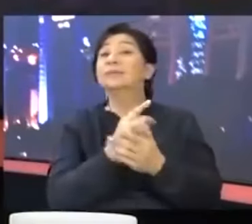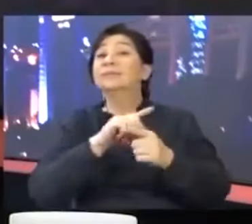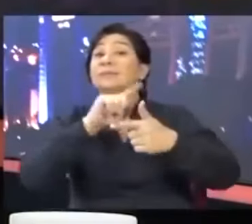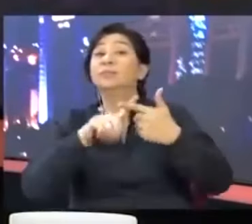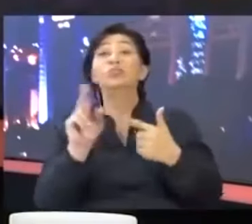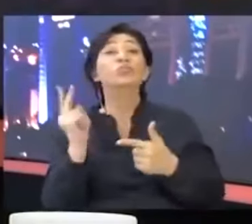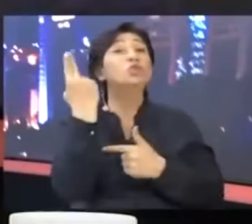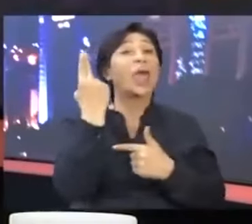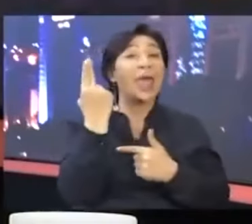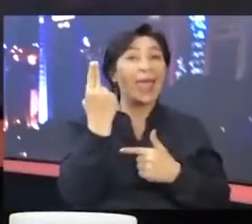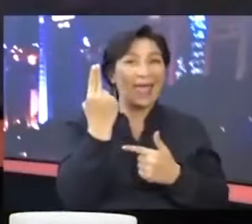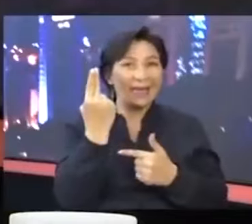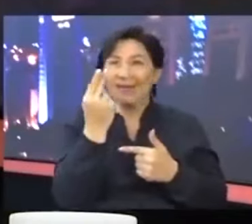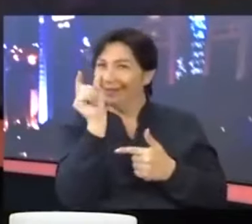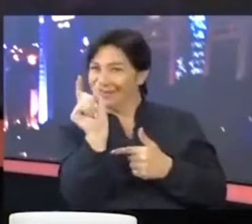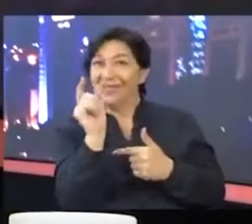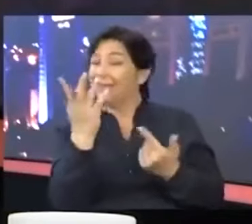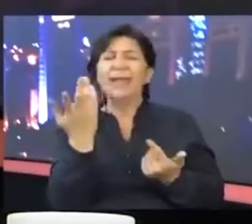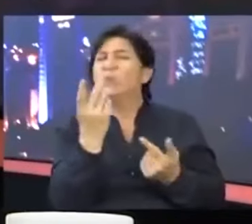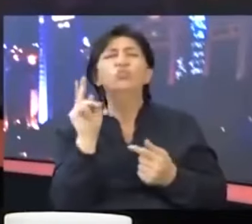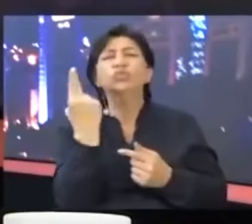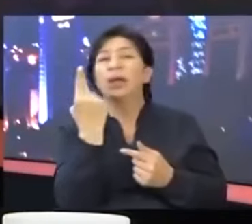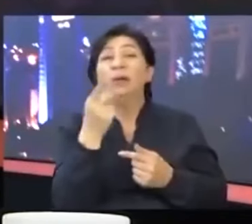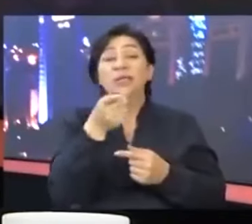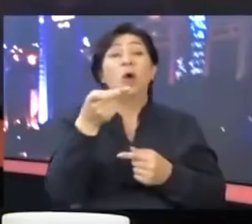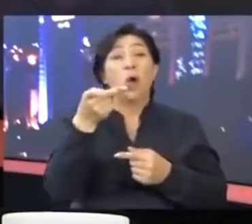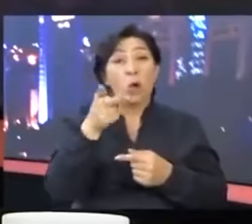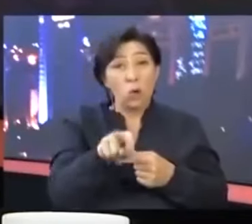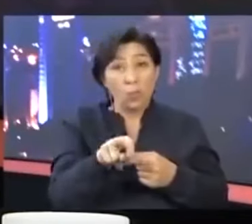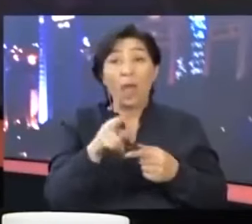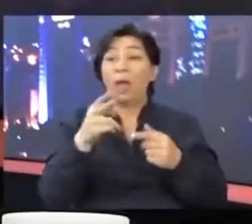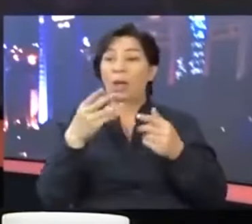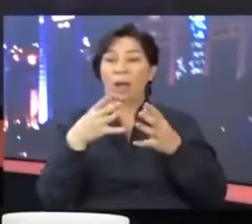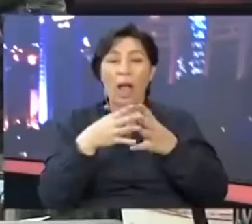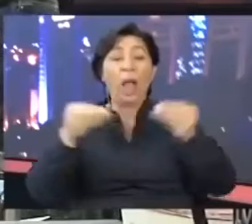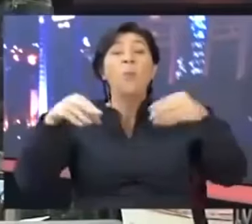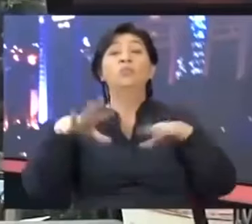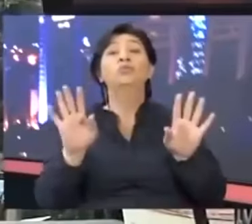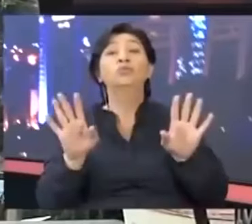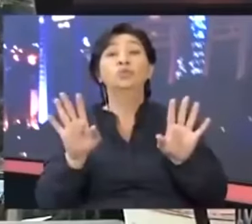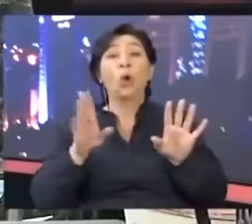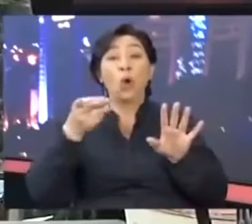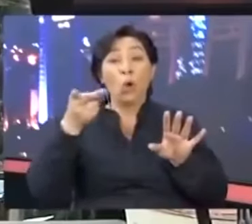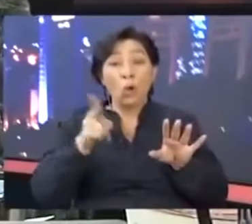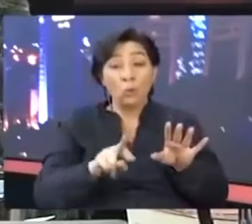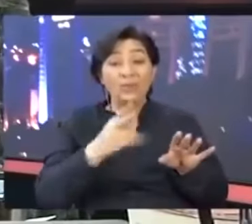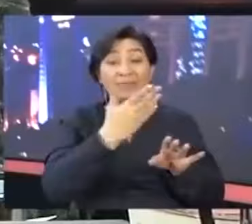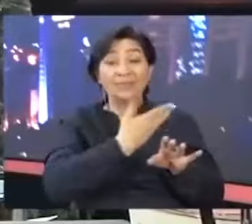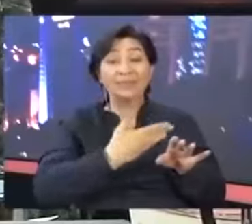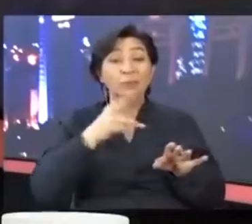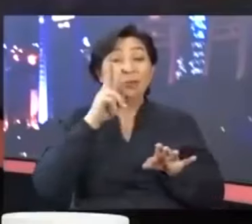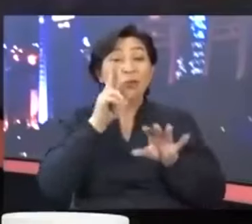Kur'an'ın Müjde olması neyi müjdeliyor Siz ölümle yokluğa gitmiyorsunuz ölümle Sevdikleriniz